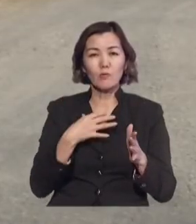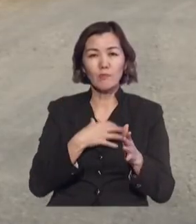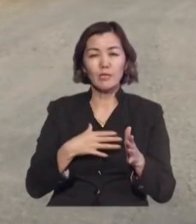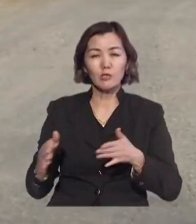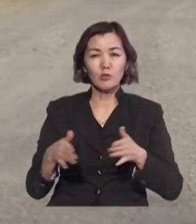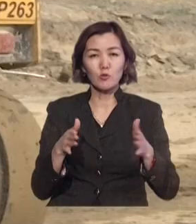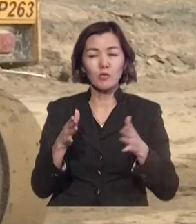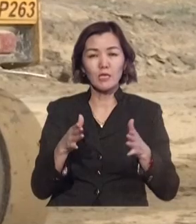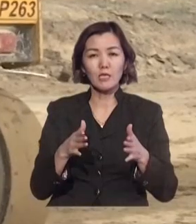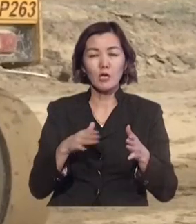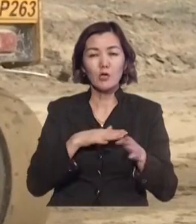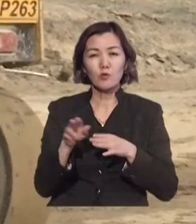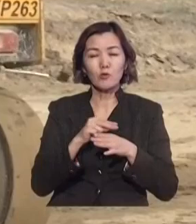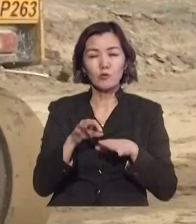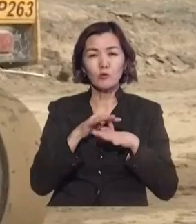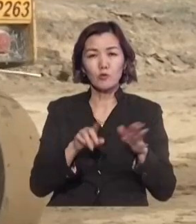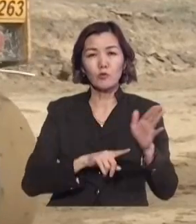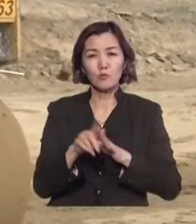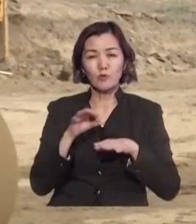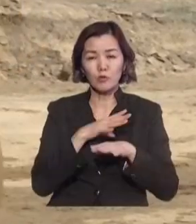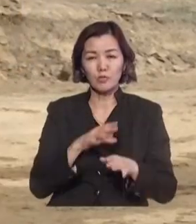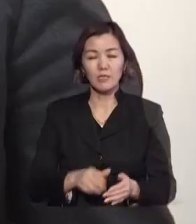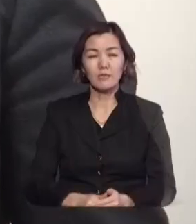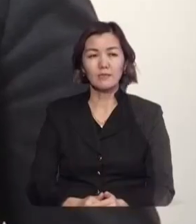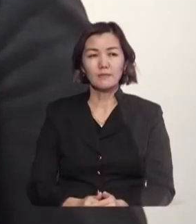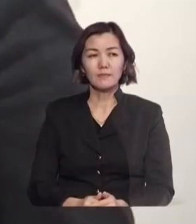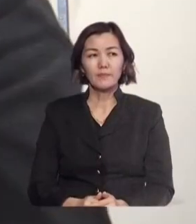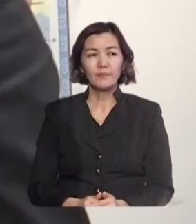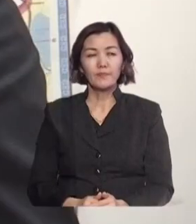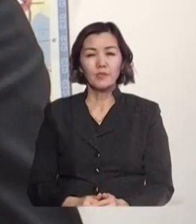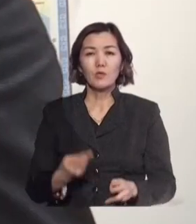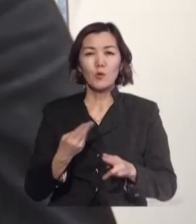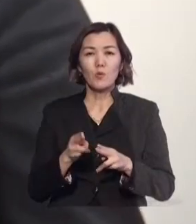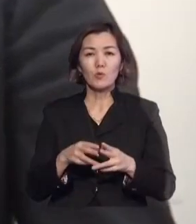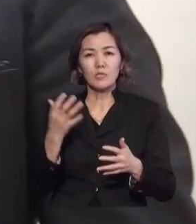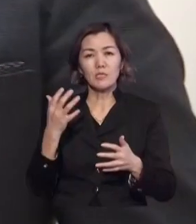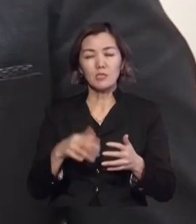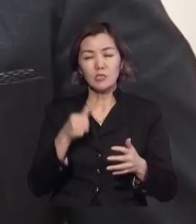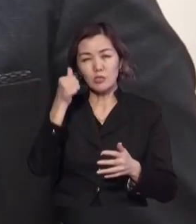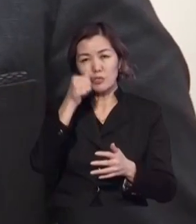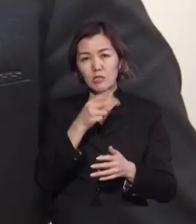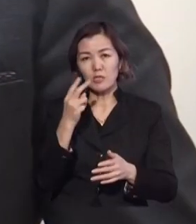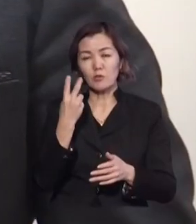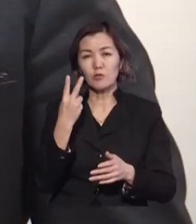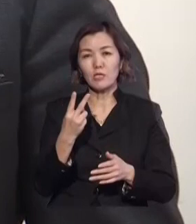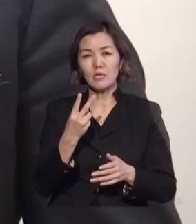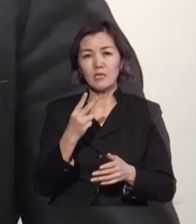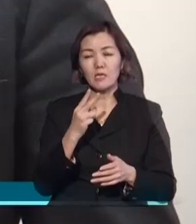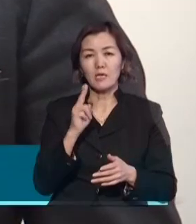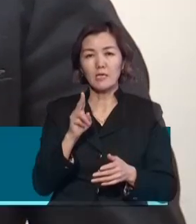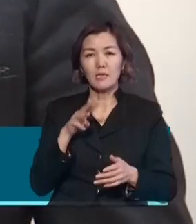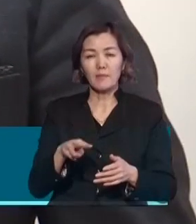бар жолдарда күрделі жөндеу жұмыстары жүргізілді. Ағымдағы жылы 24 жылы 202 шақырым облыстық маңызы бар